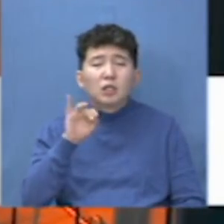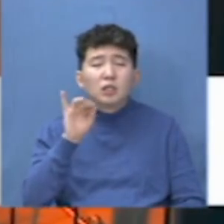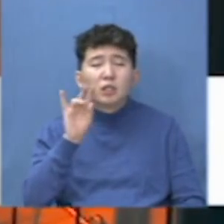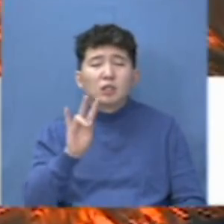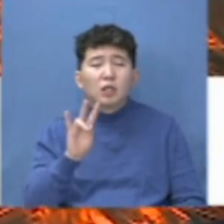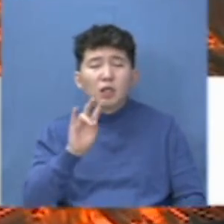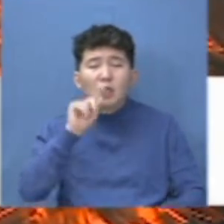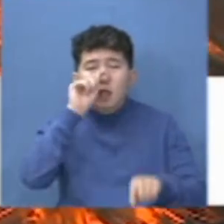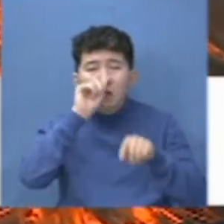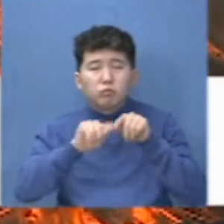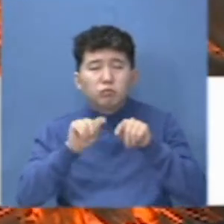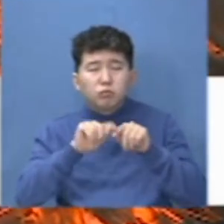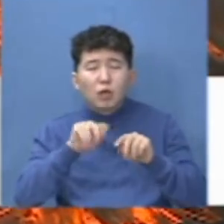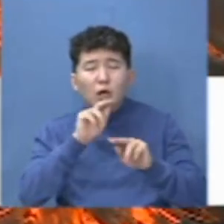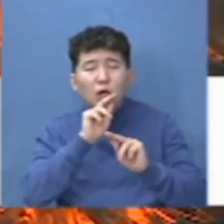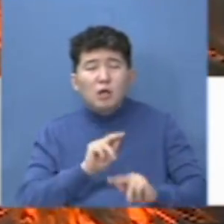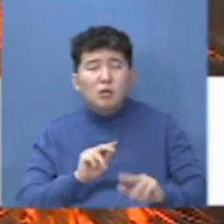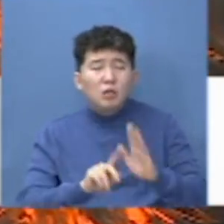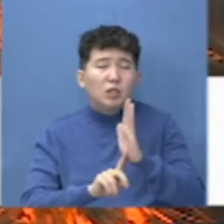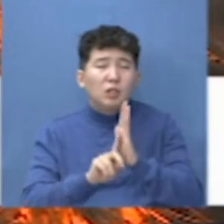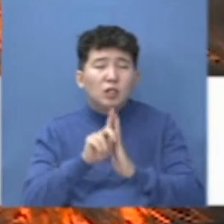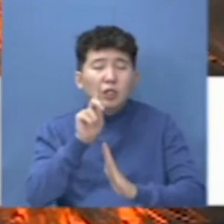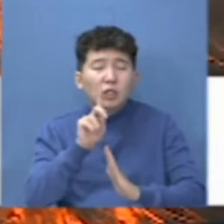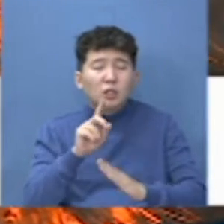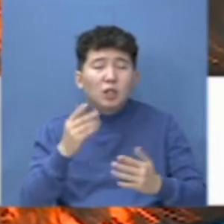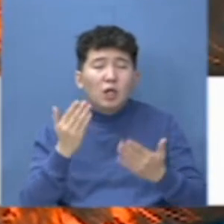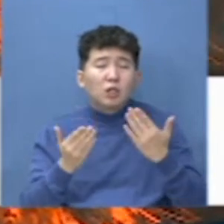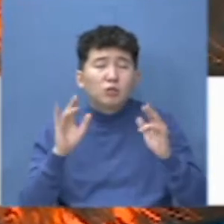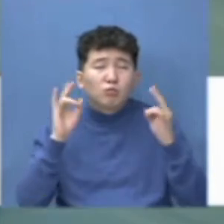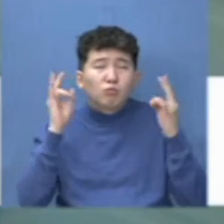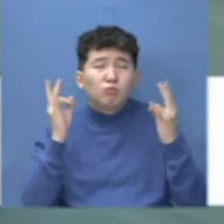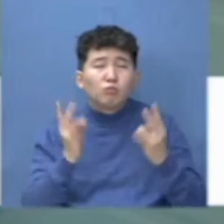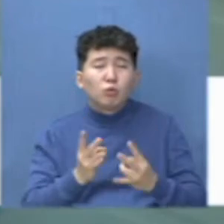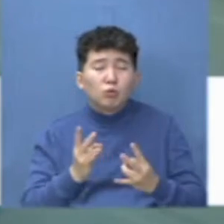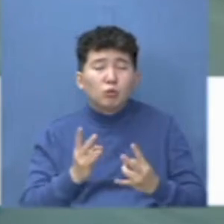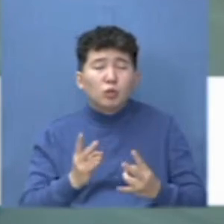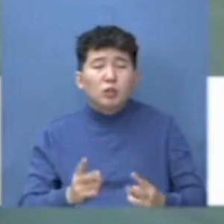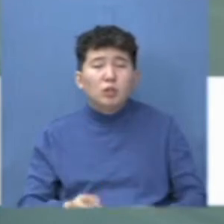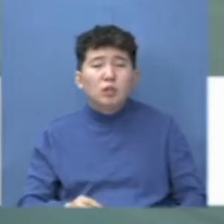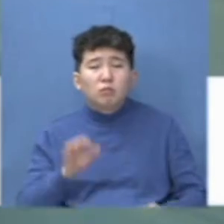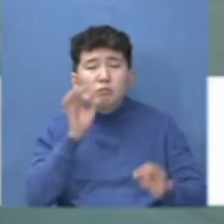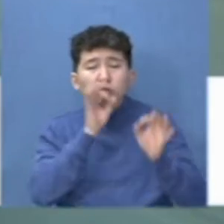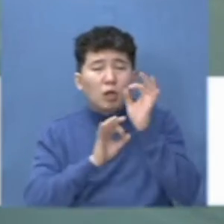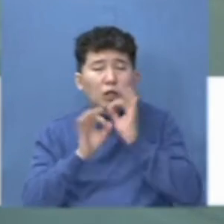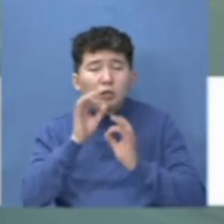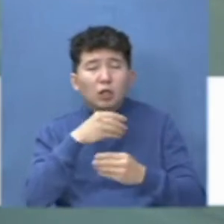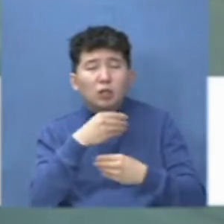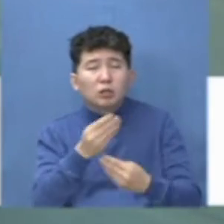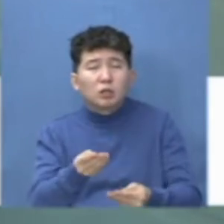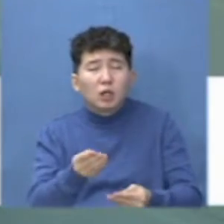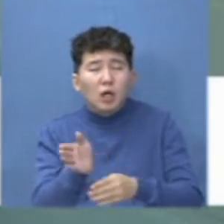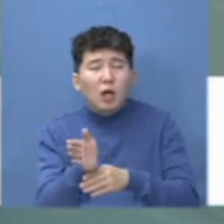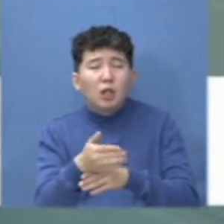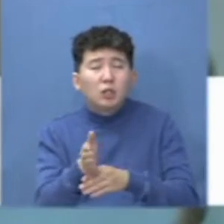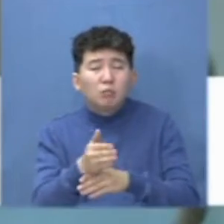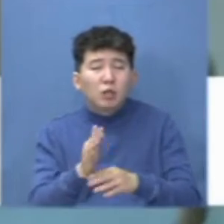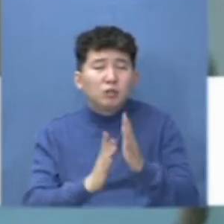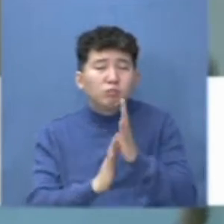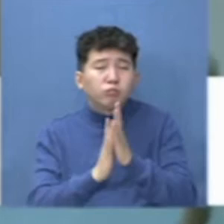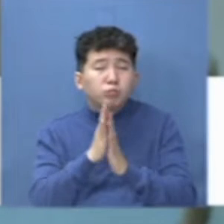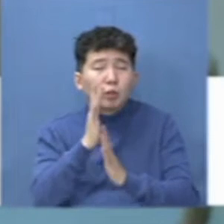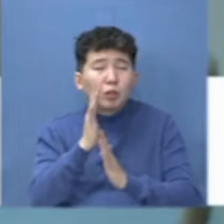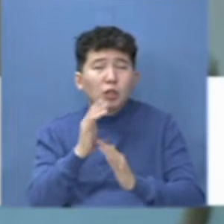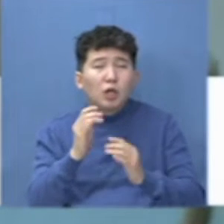жұмыстары басталады. Ол жерде бекіреге қажет болған жағдайда екпе салынып, дәрумендер беріледі. Бекіре балығының өсірумен